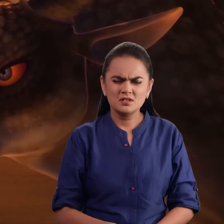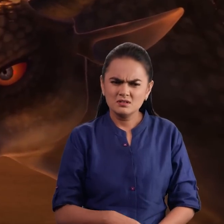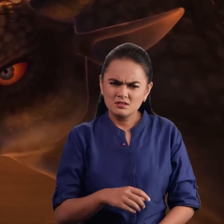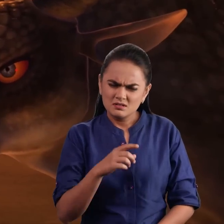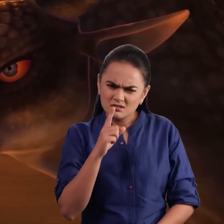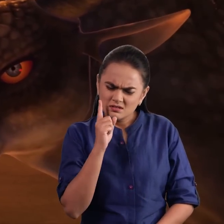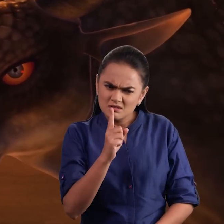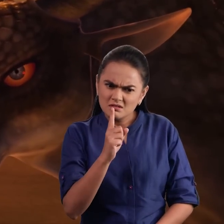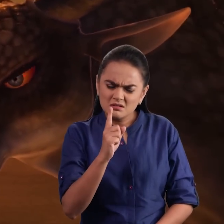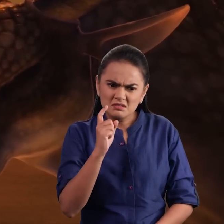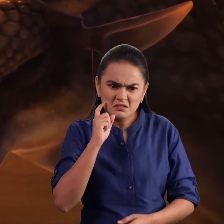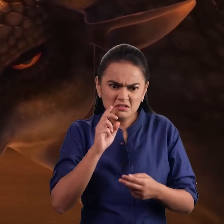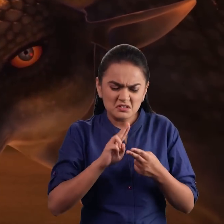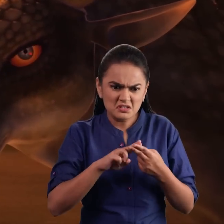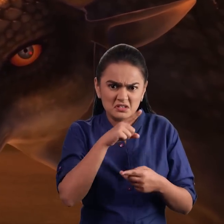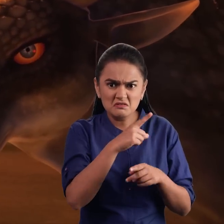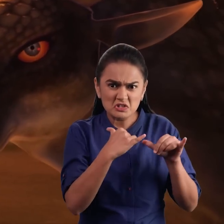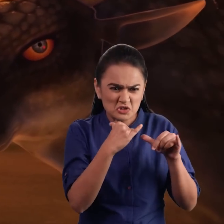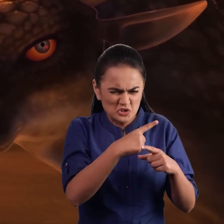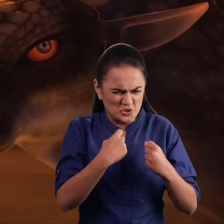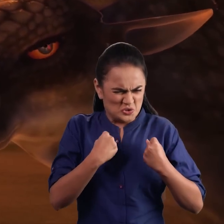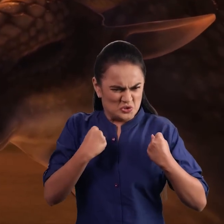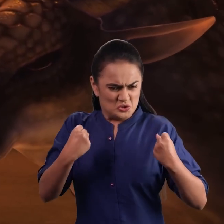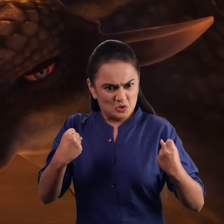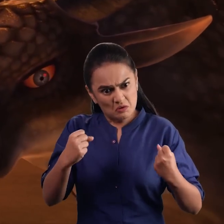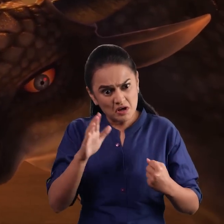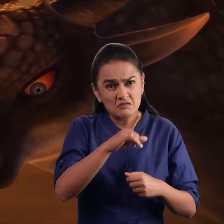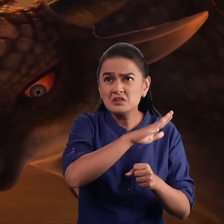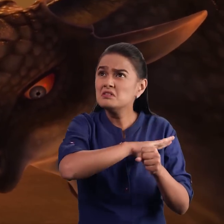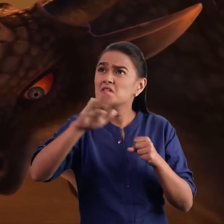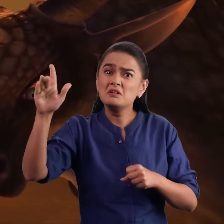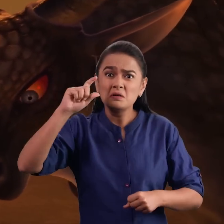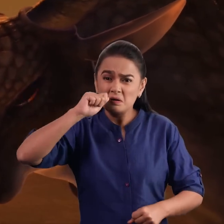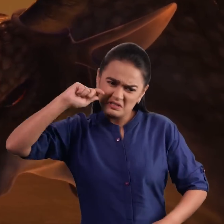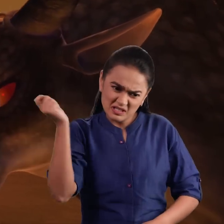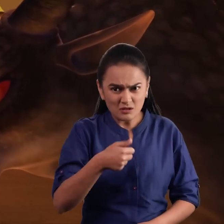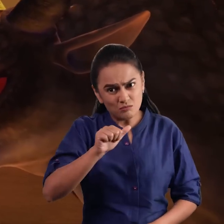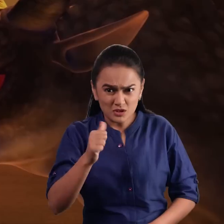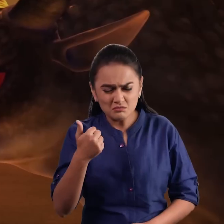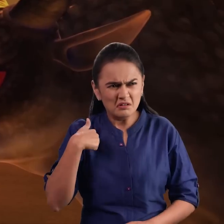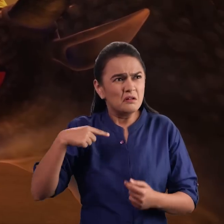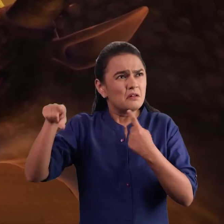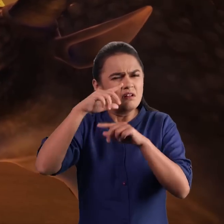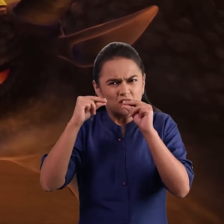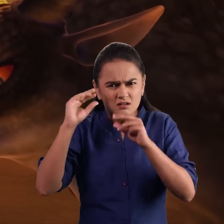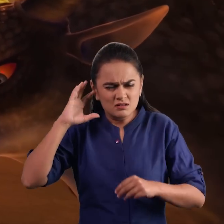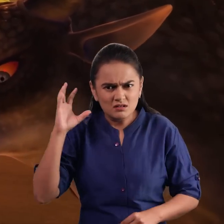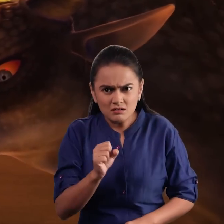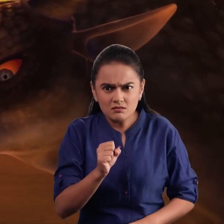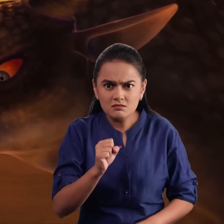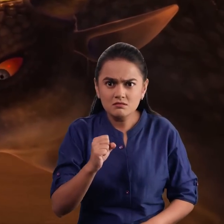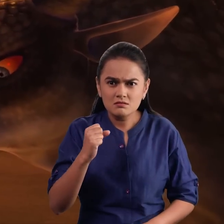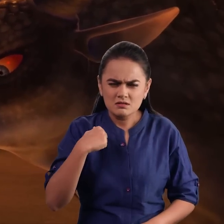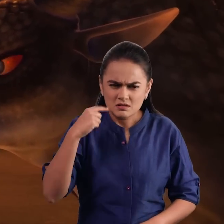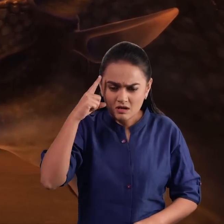परंतु यदि कंस का काल इतना पराक्रमी है जितना कि मैंने सुना है, तो